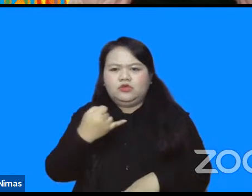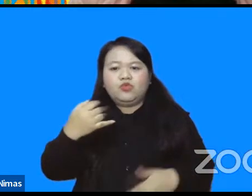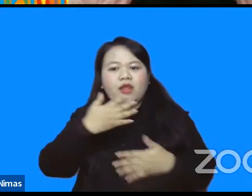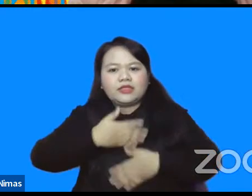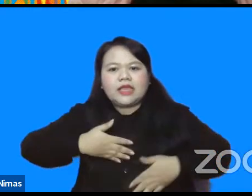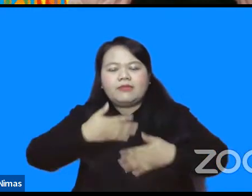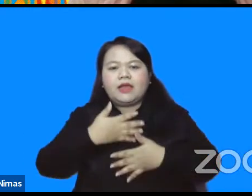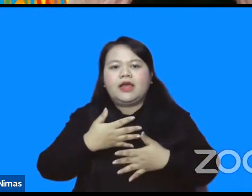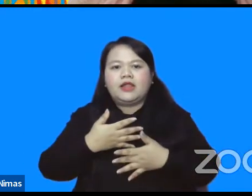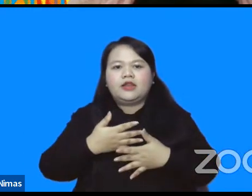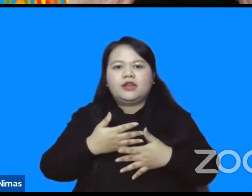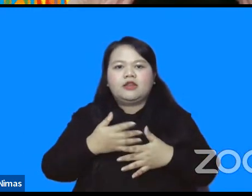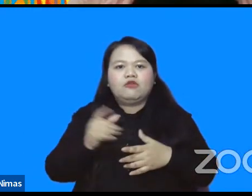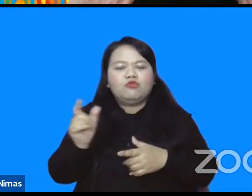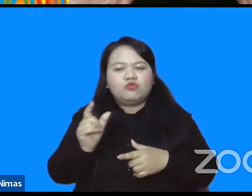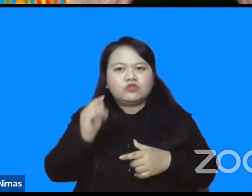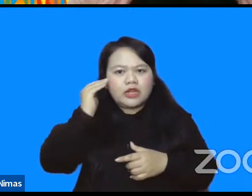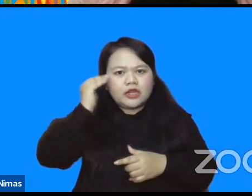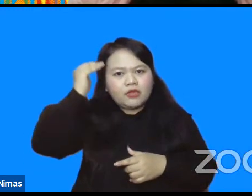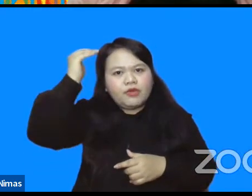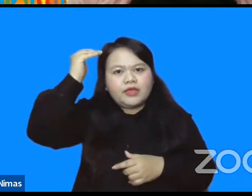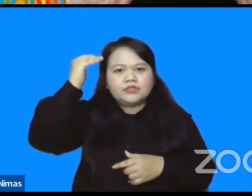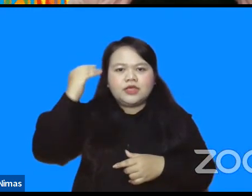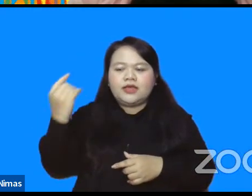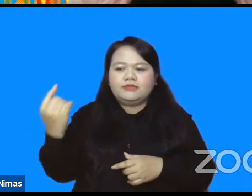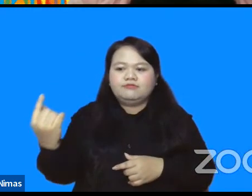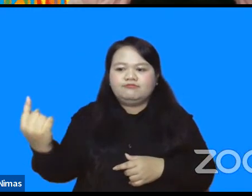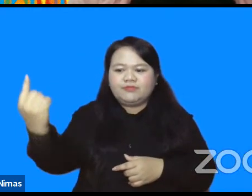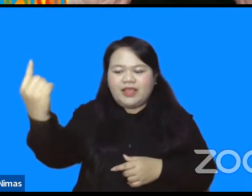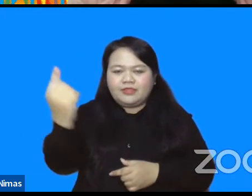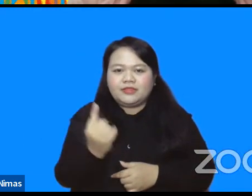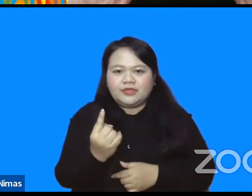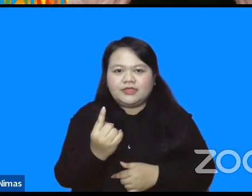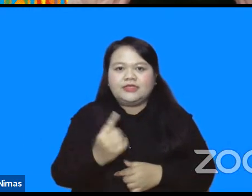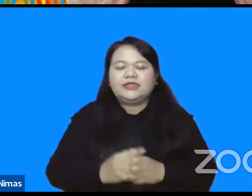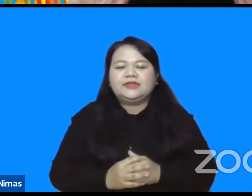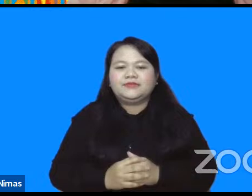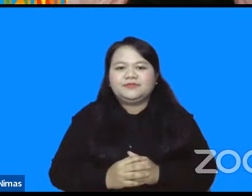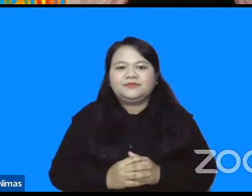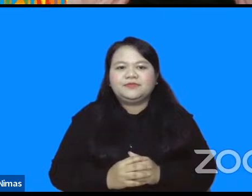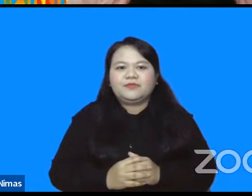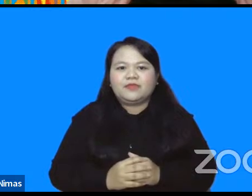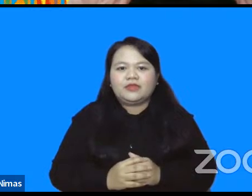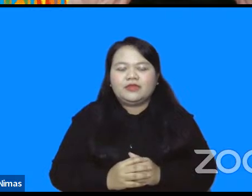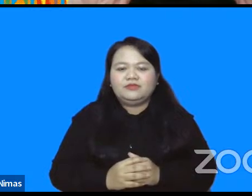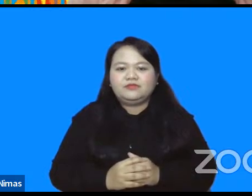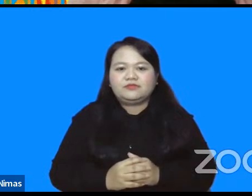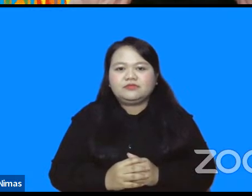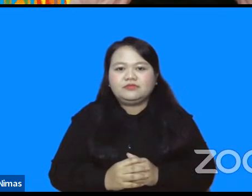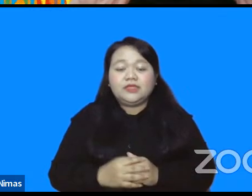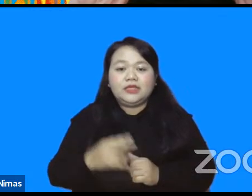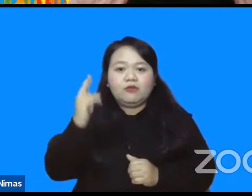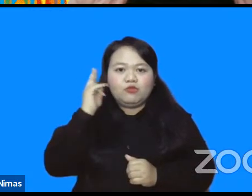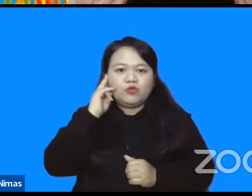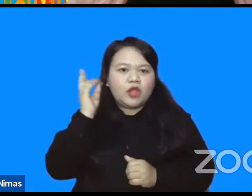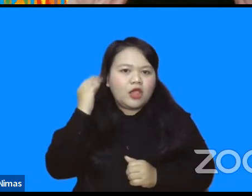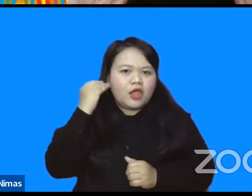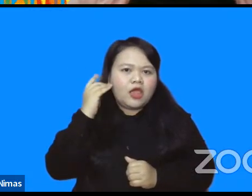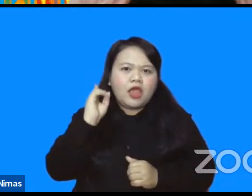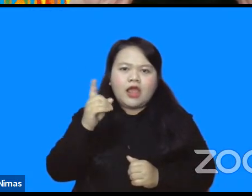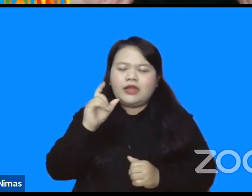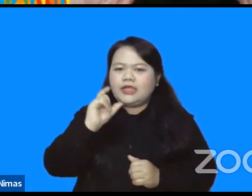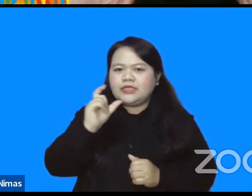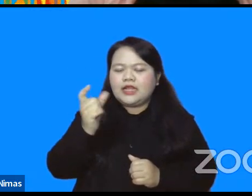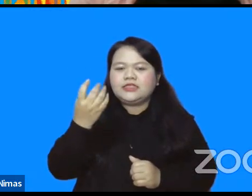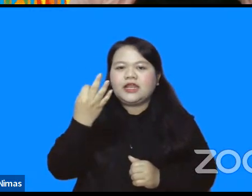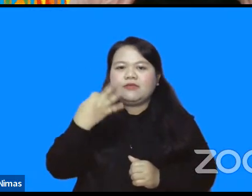Karena ini urusan orang dewasa kok anak-anak tiba-tiba datang gitu ya. Nah, jadi ketika Bunda itu mendengar wah ada metode